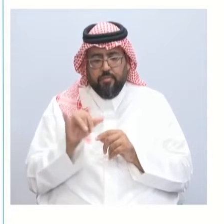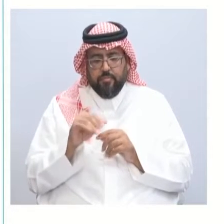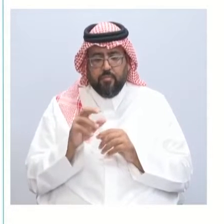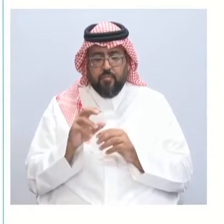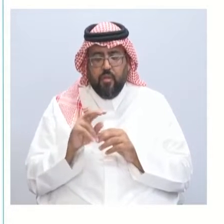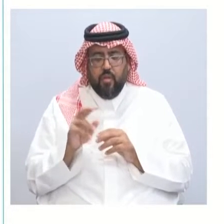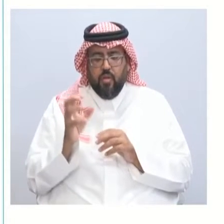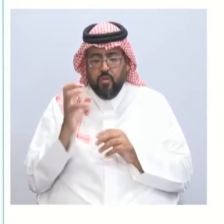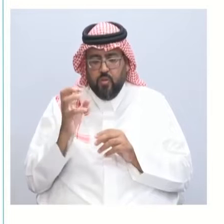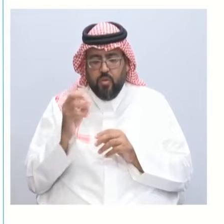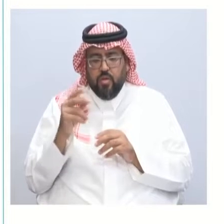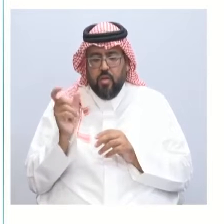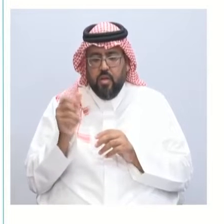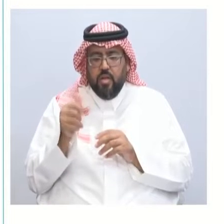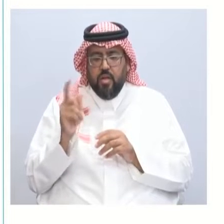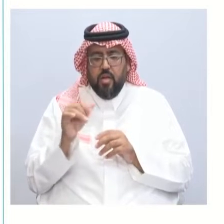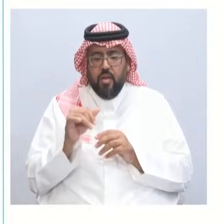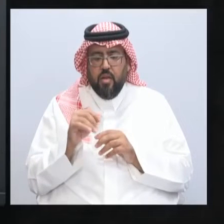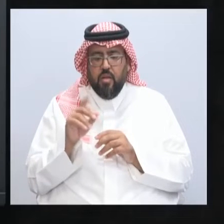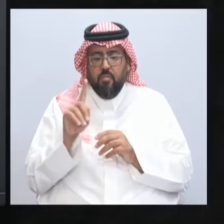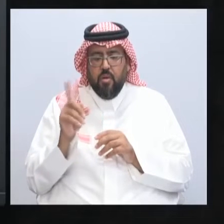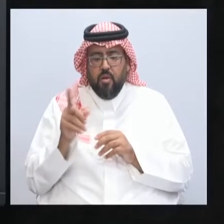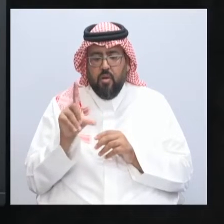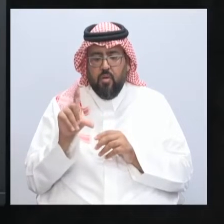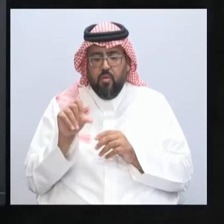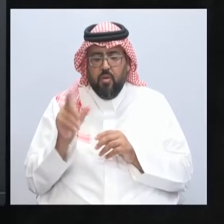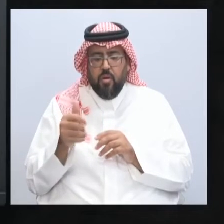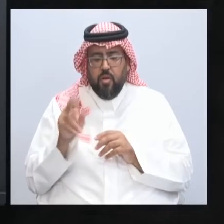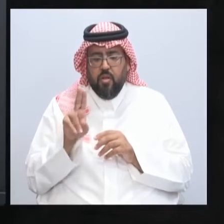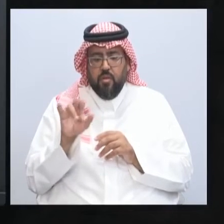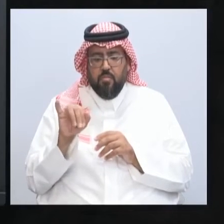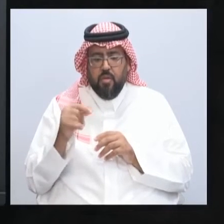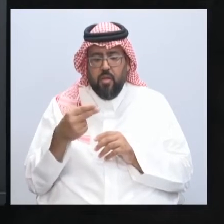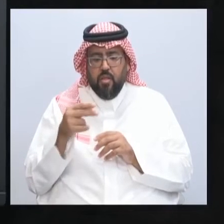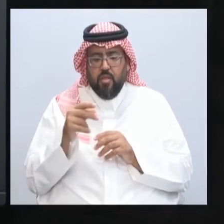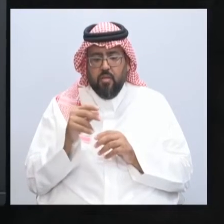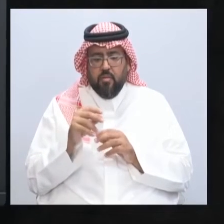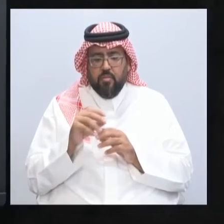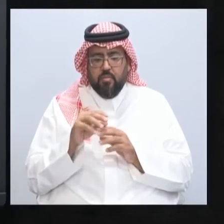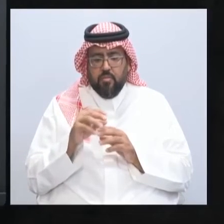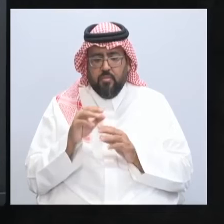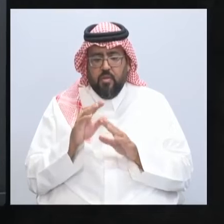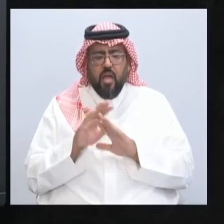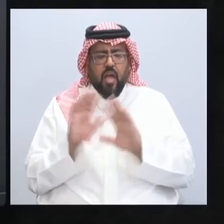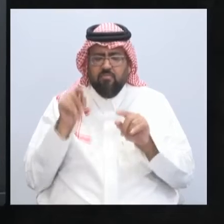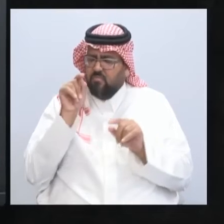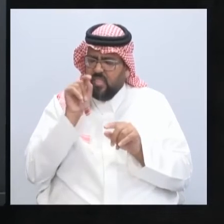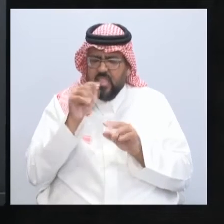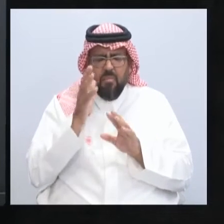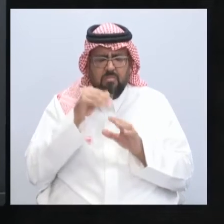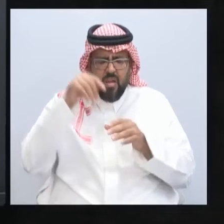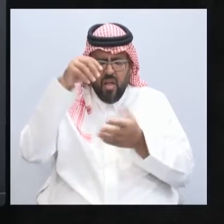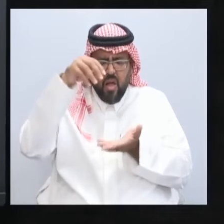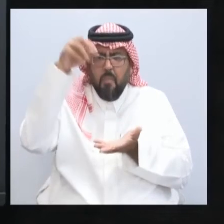الناريه تتكون من بلورات المعادن عديمه المسام عدي معنى مسام اي لا